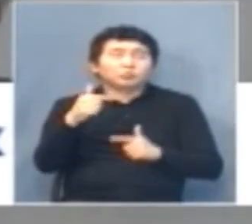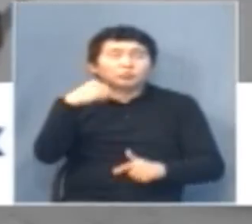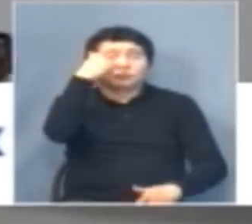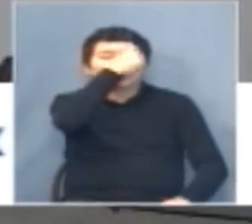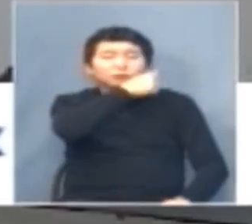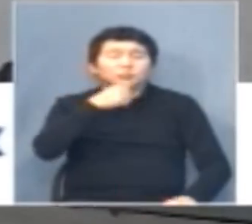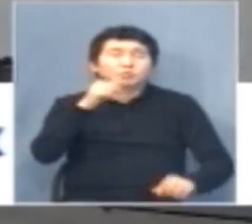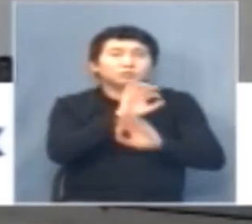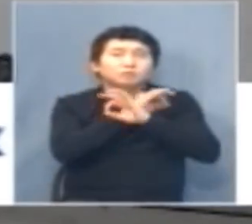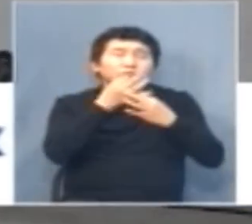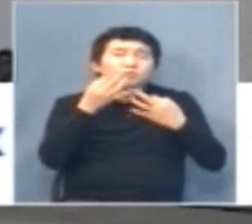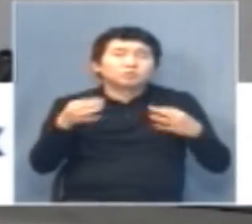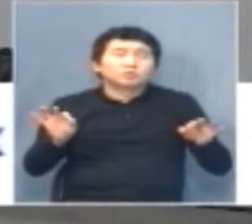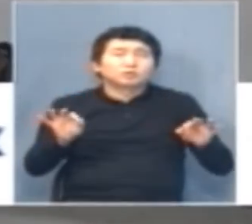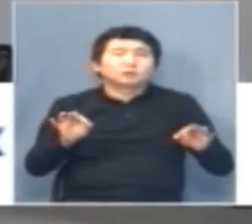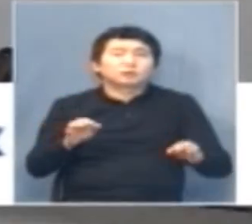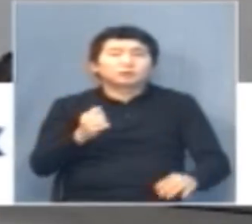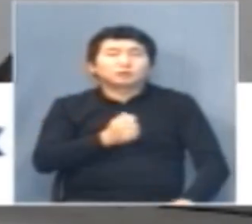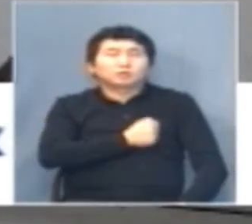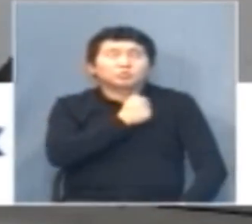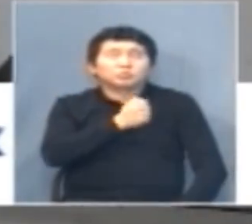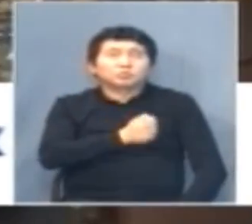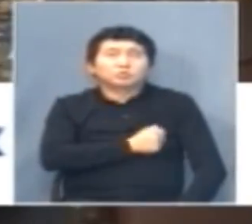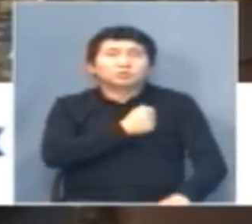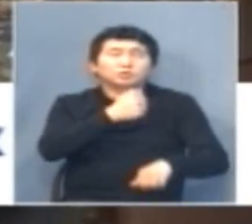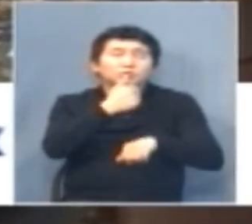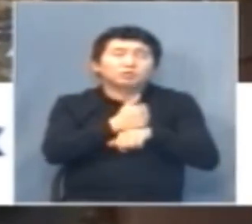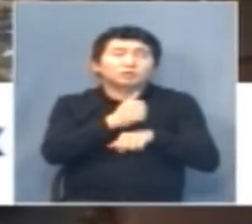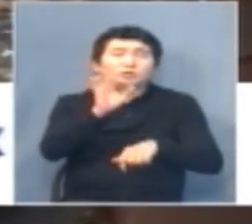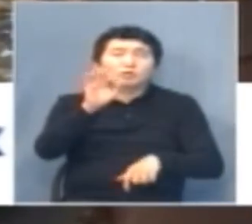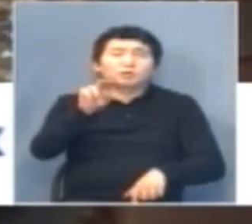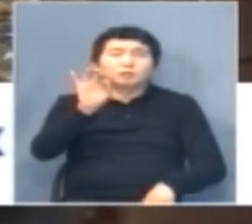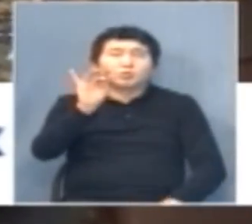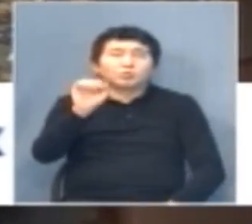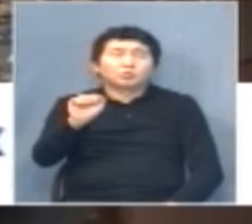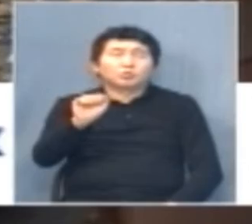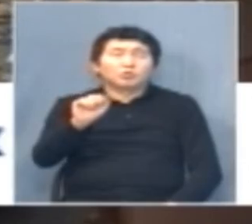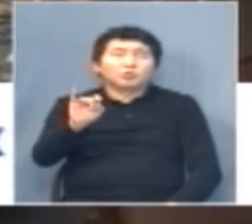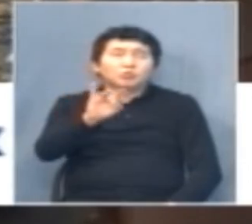независимости укрепилась и оборона страны. Вооруженные силы – главная опора республики, гарант